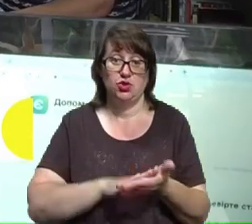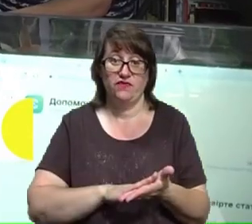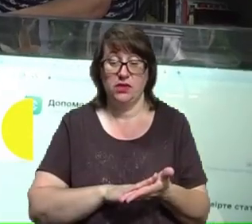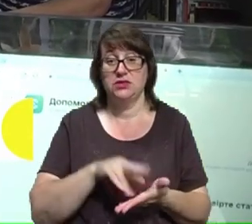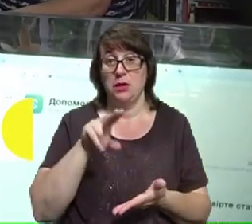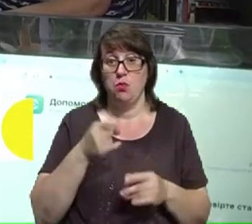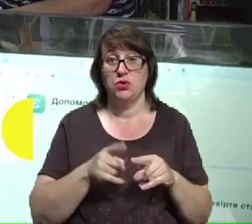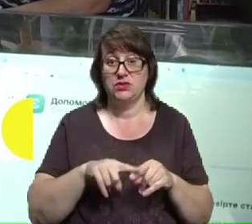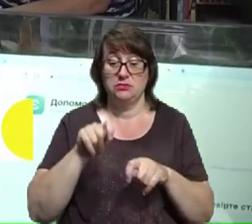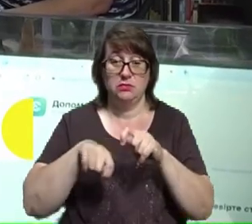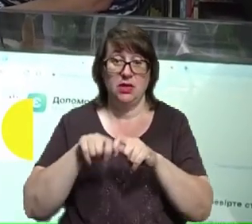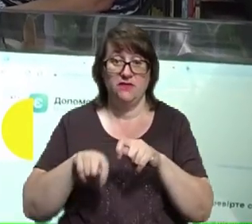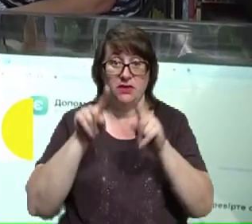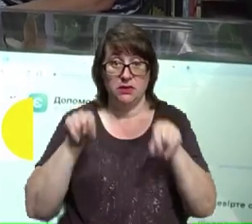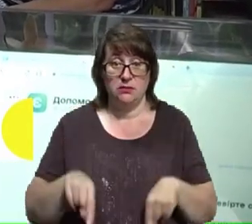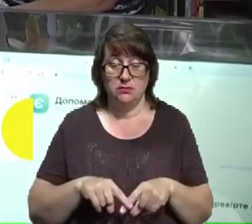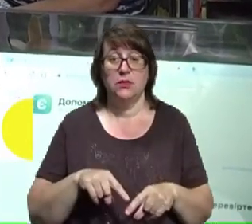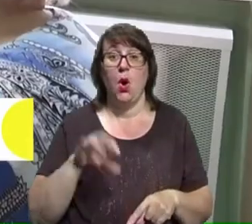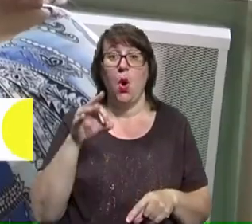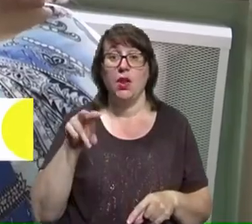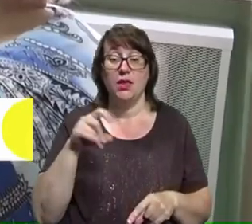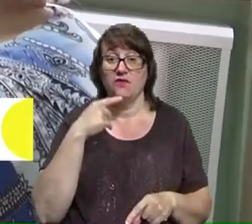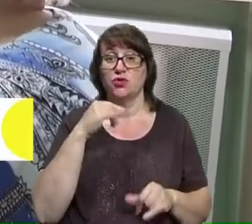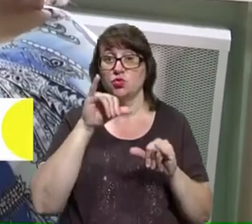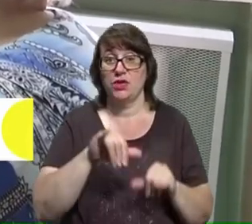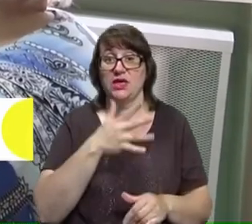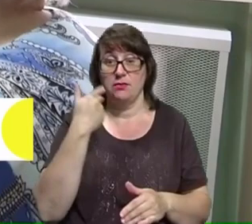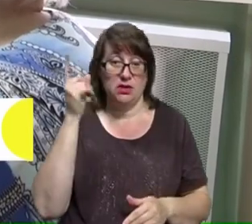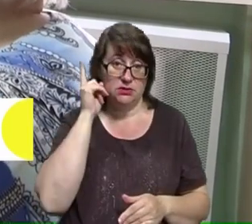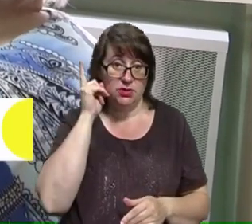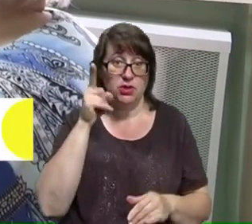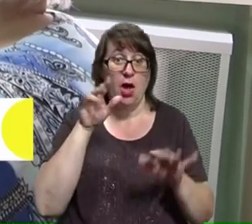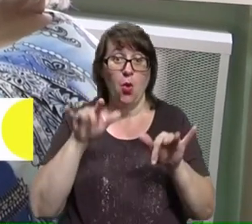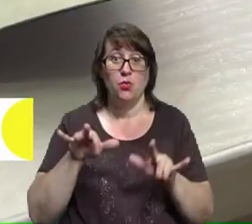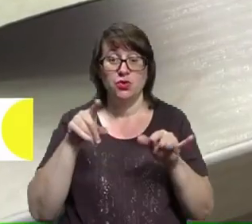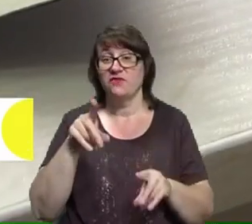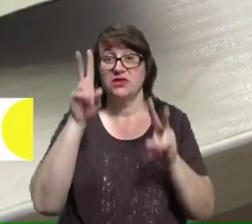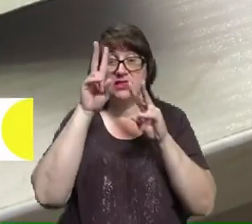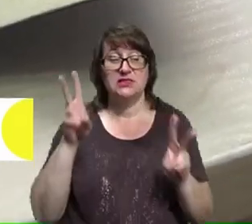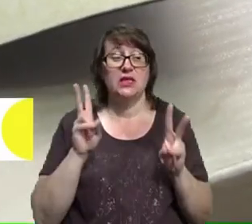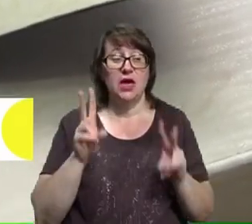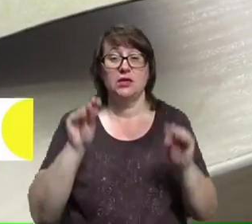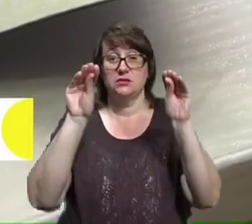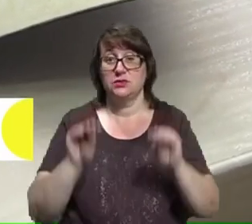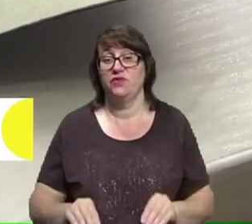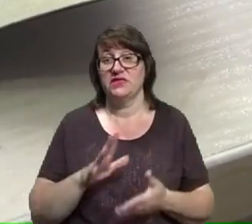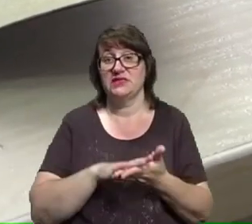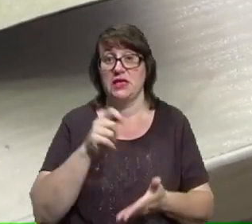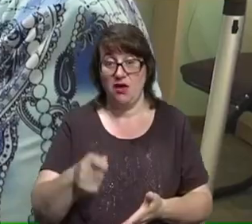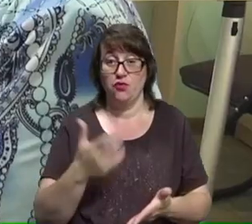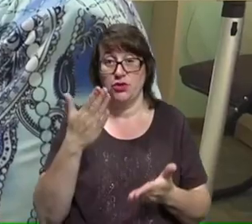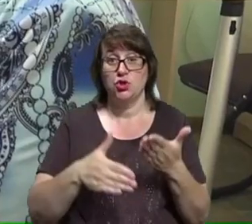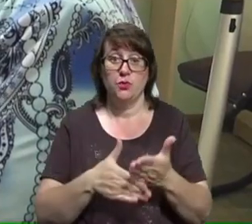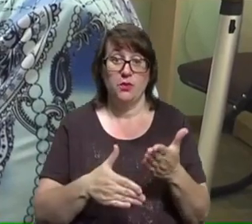перевірила. Олена Моделова каже, у неї немає смартфону і на комп'ютері вона не знала, як заповнити заявку. Їй допомогли